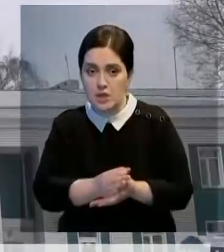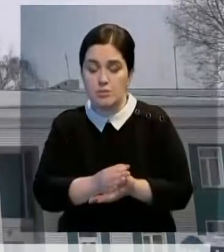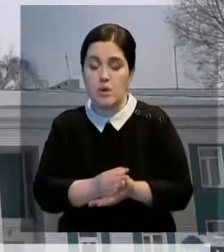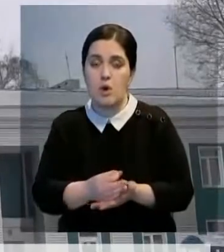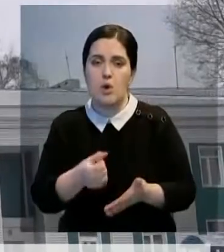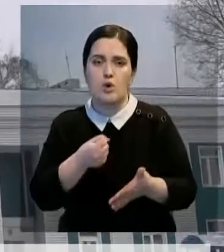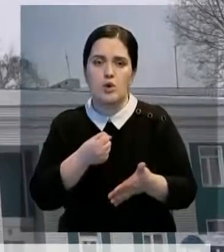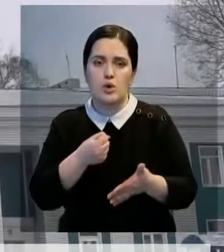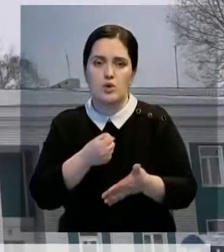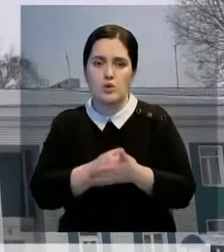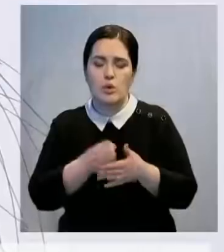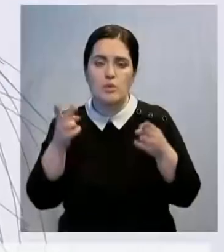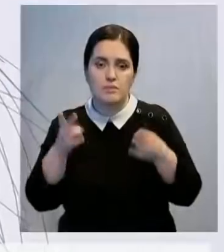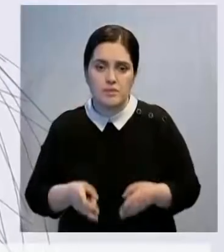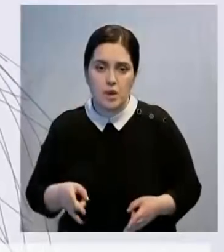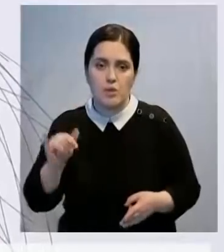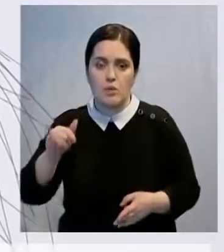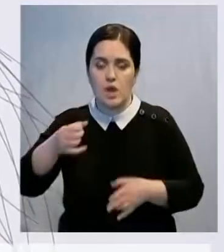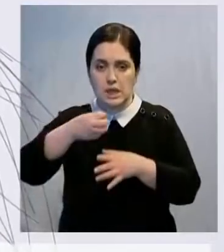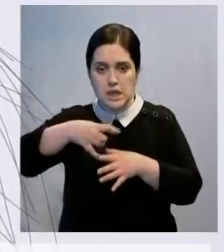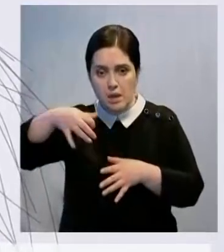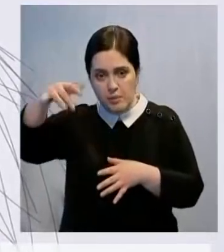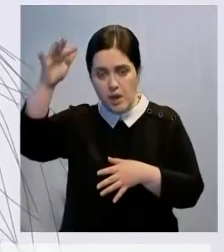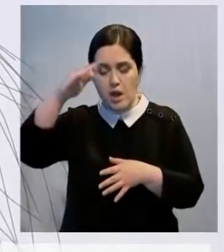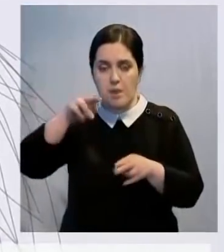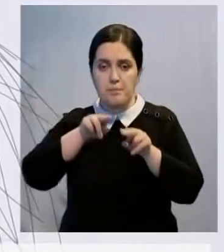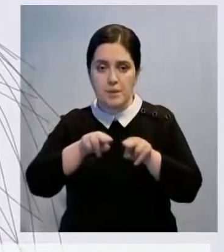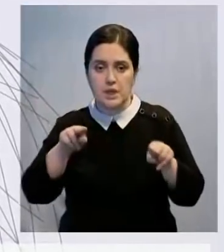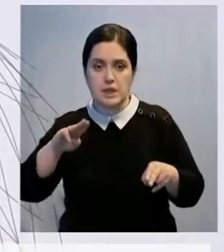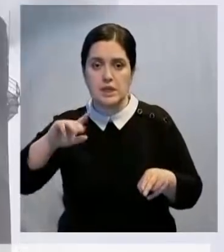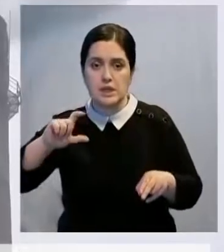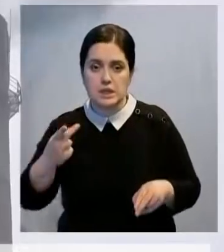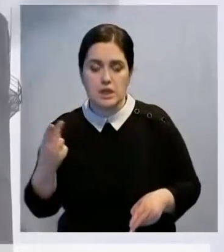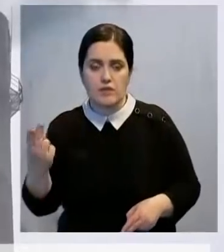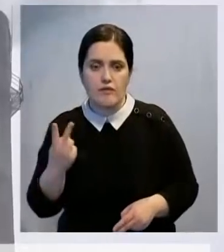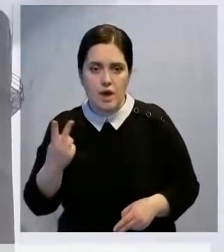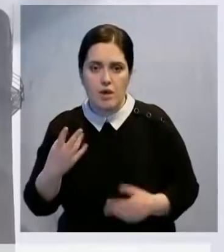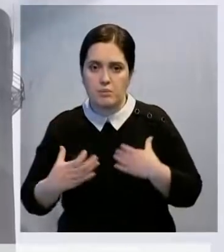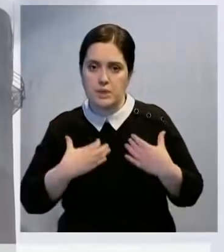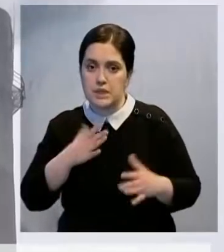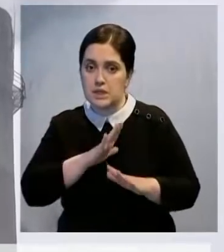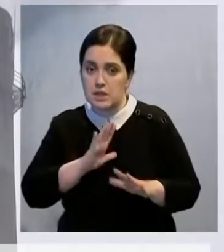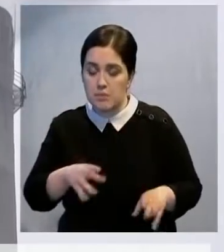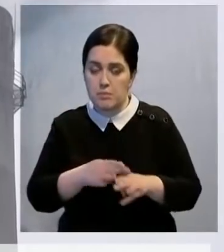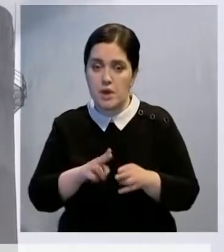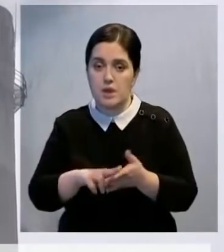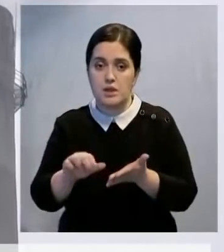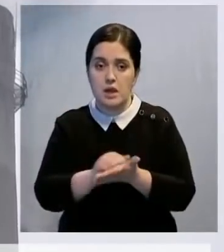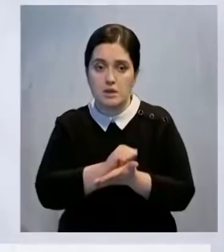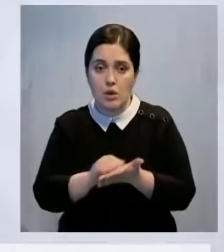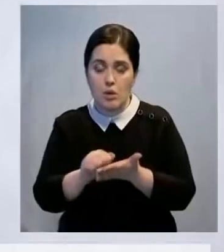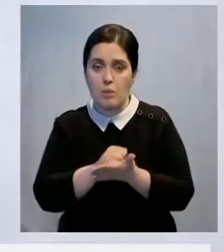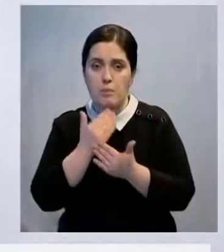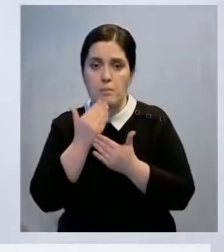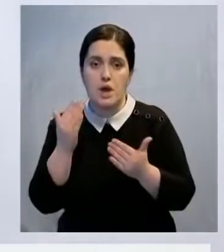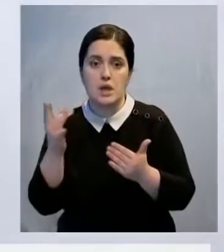что до трагедии у специалистов состояние дымовой трубы на Петропавловской ТЭЦ-2 опасений не вызывало. Согласно документам, последний раз